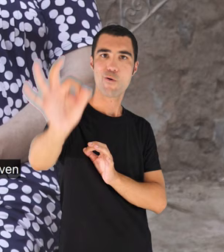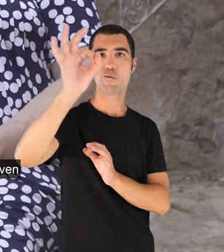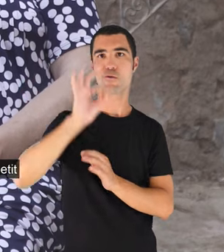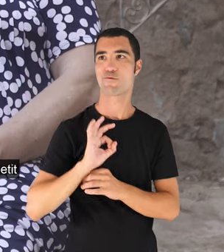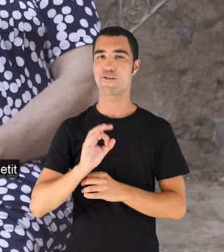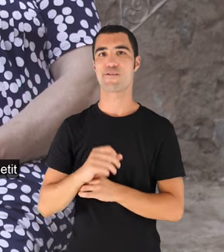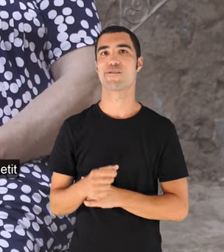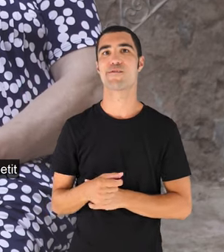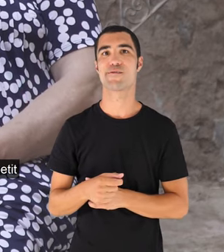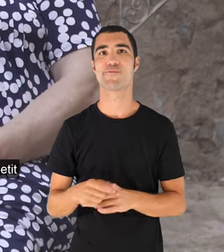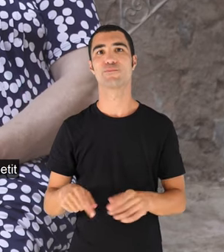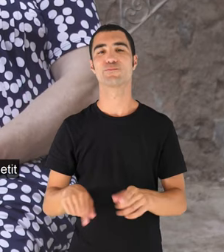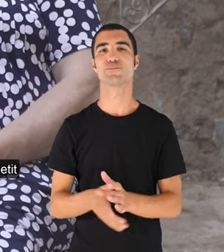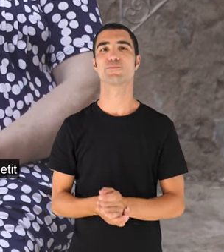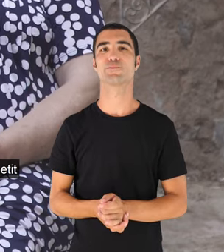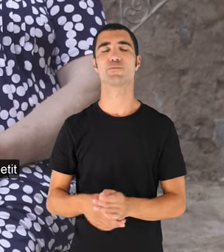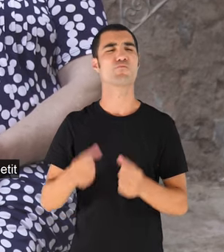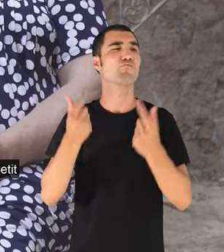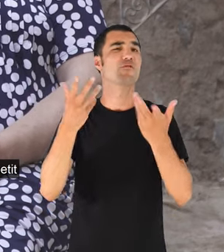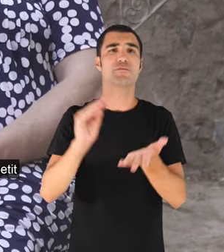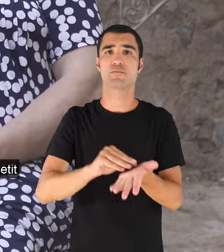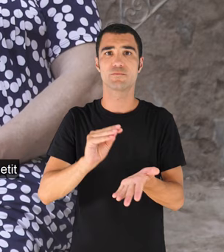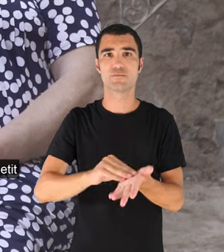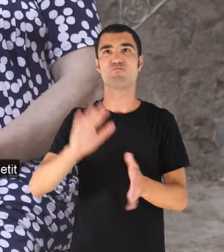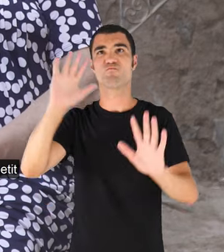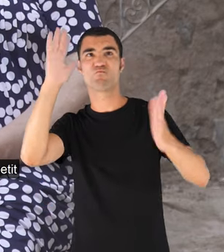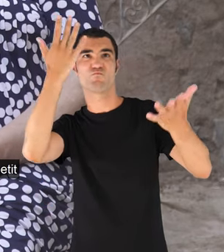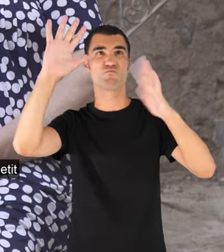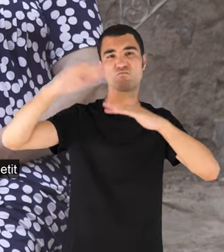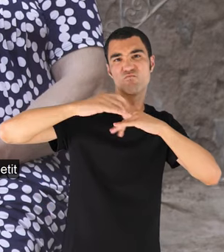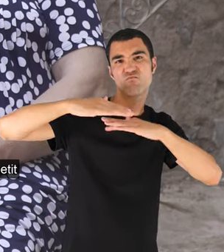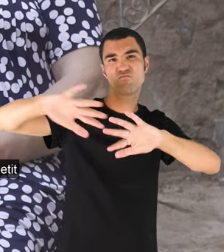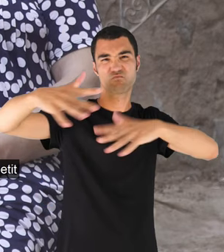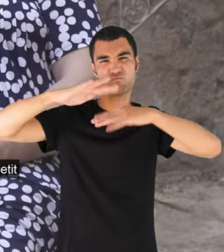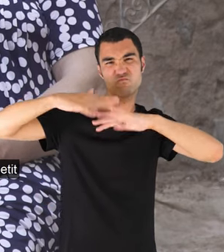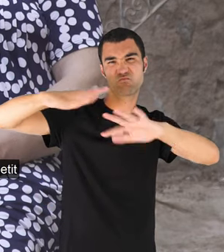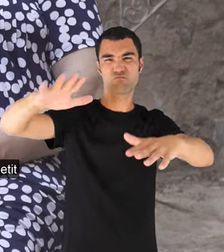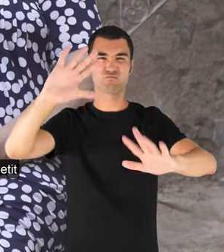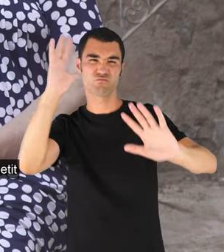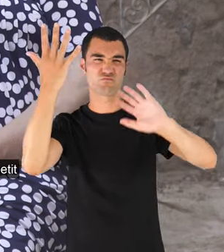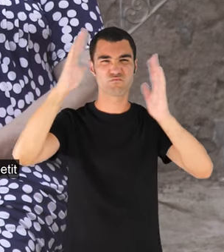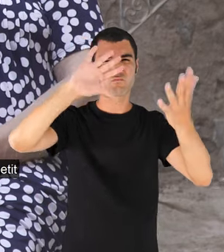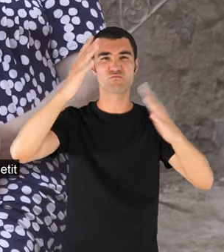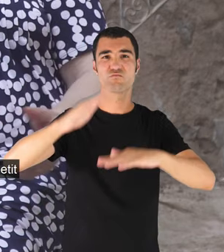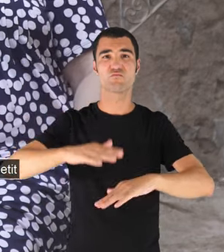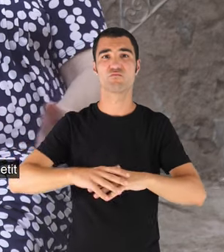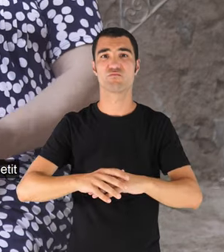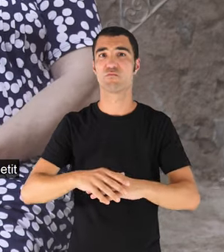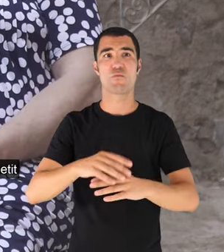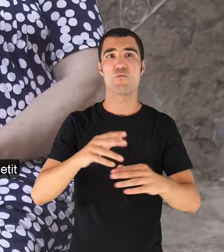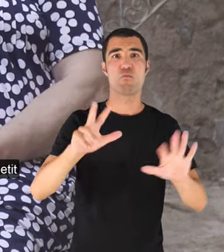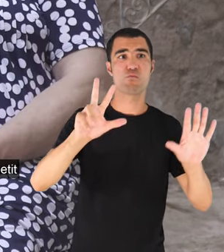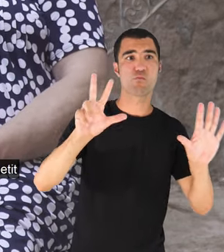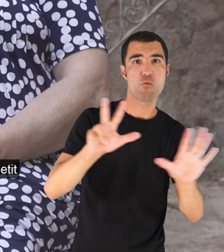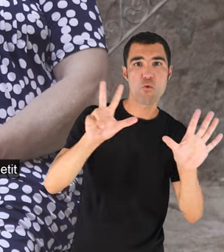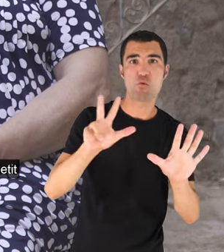marinos. Moltes vegades feien mal temps a la mà, de vegades feien temporals, de 8 i 9 dies, i el lleut de